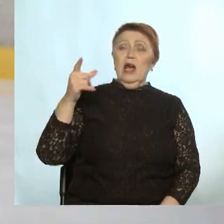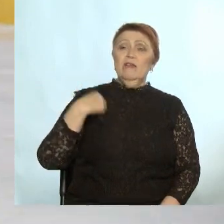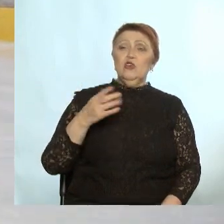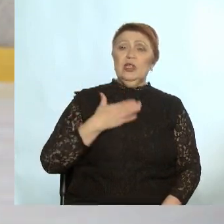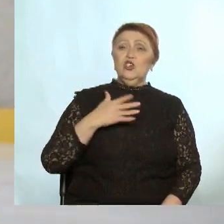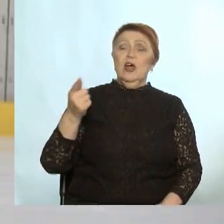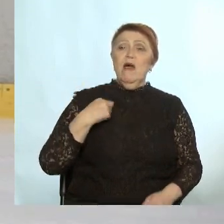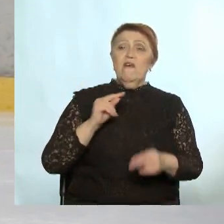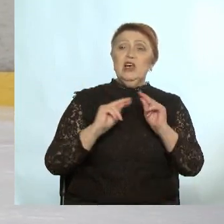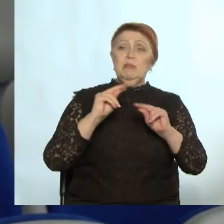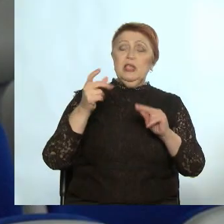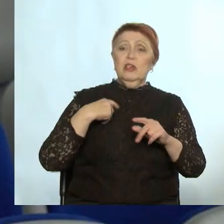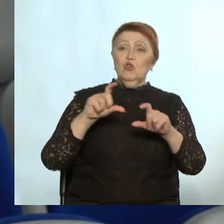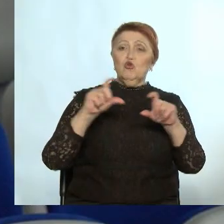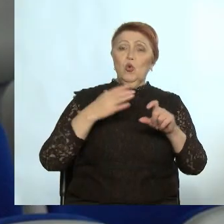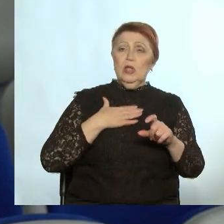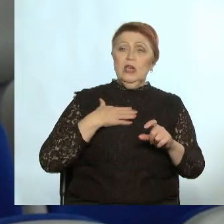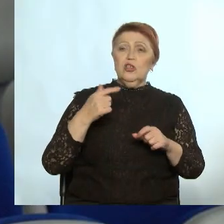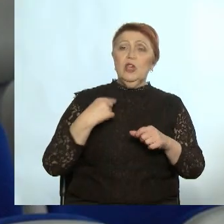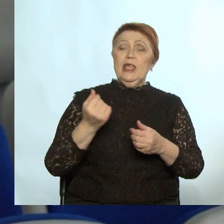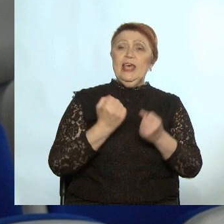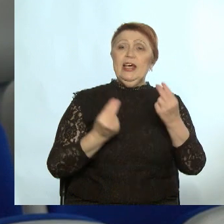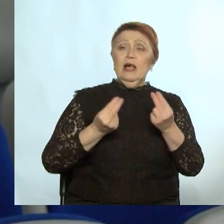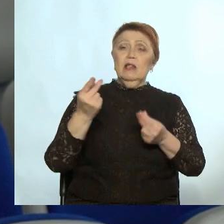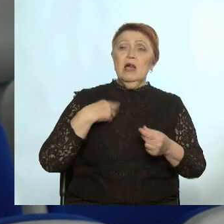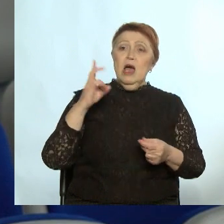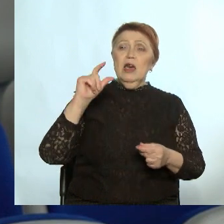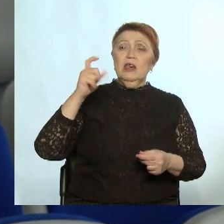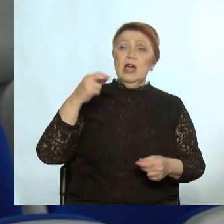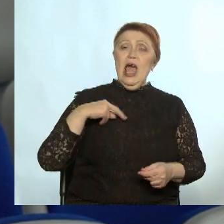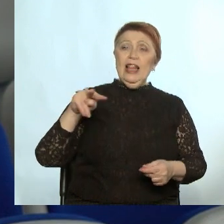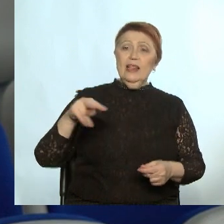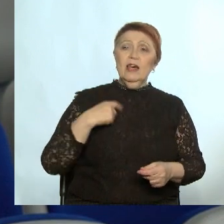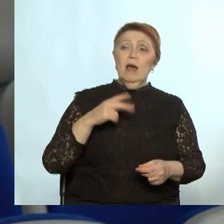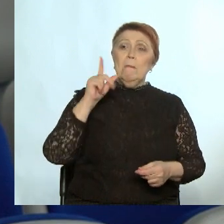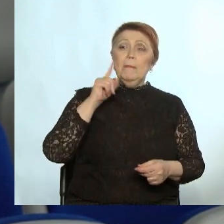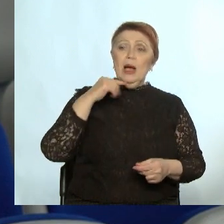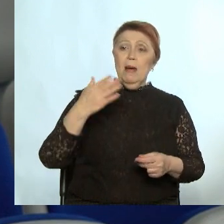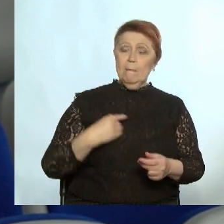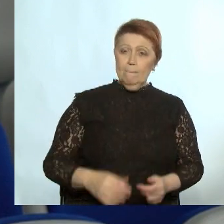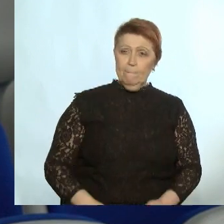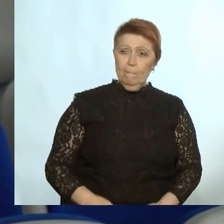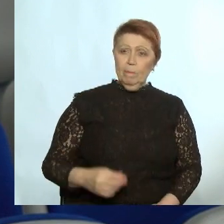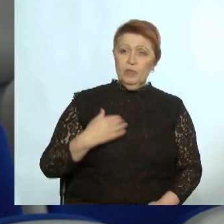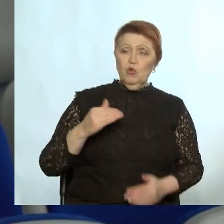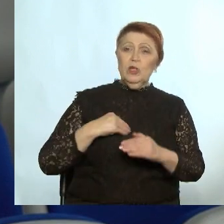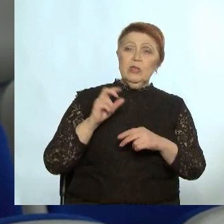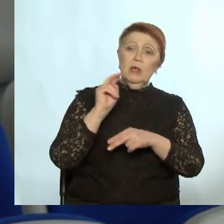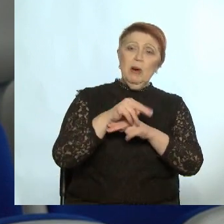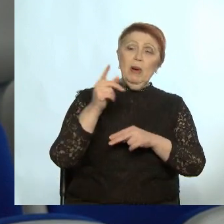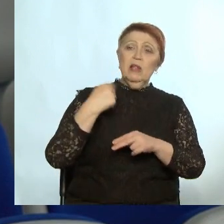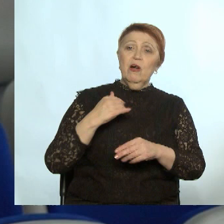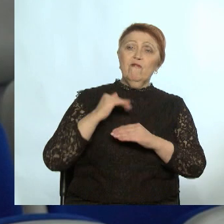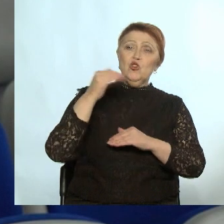хоккейной. Он играл в МХЛ, пока вот по возрасту получалось, потом, значит, поехал в высшую лигу, значит,